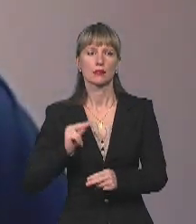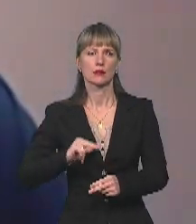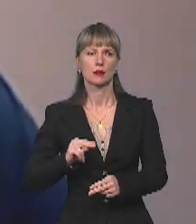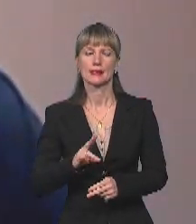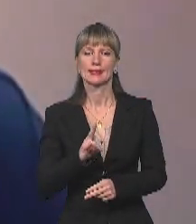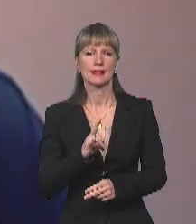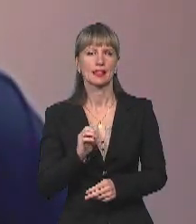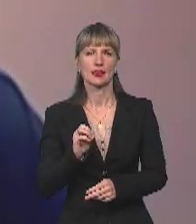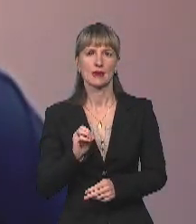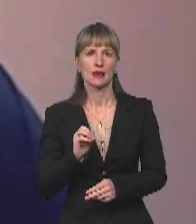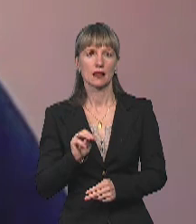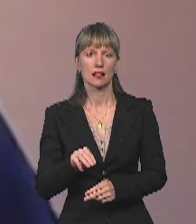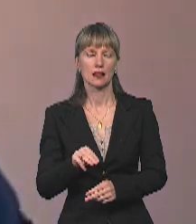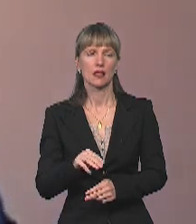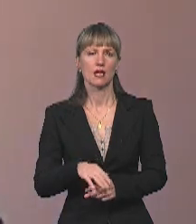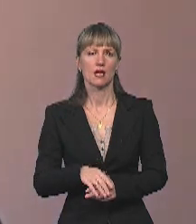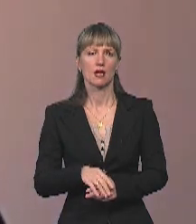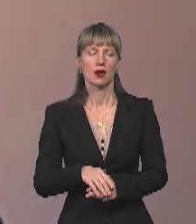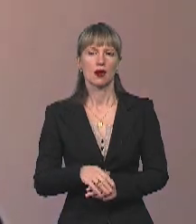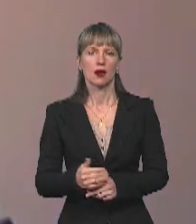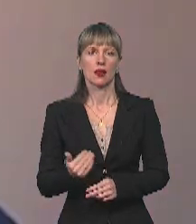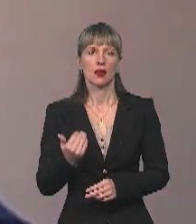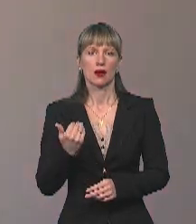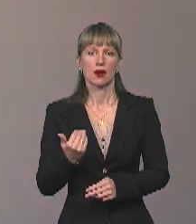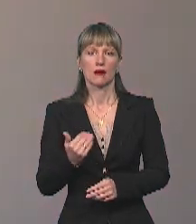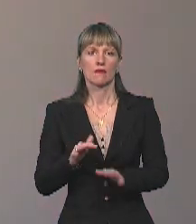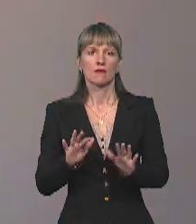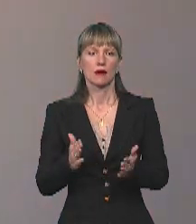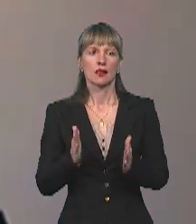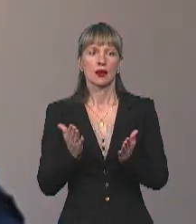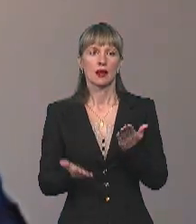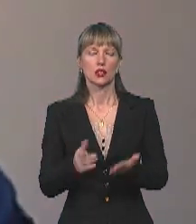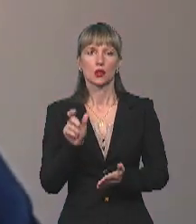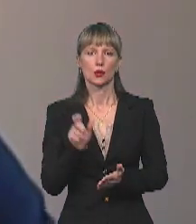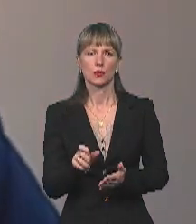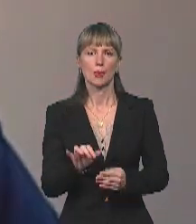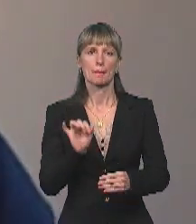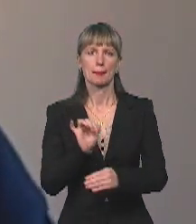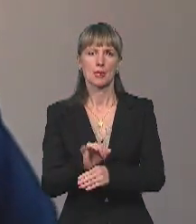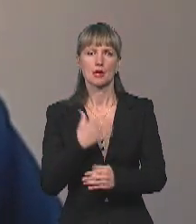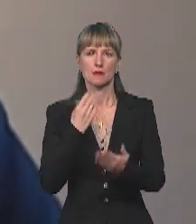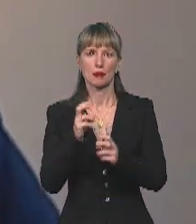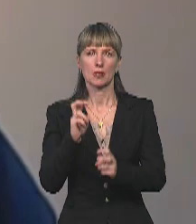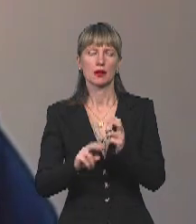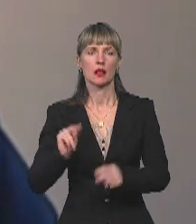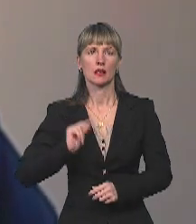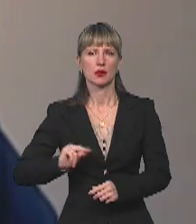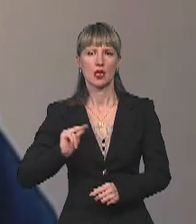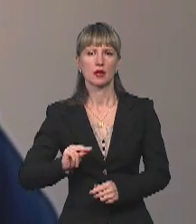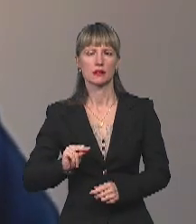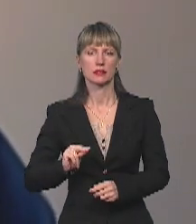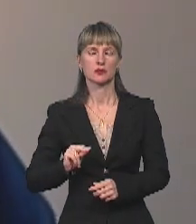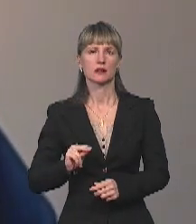ні. Тільки в тому випадку, якщо людина припинить свою підприємницьку